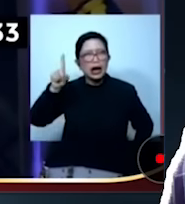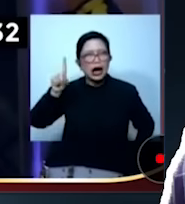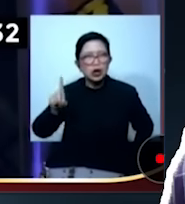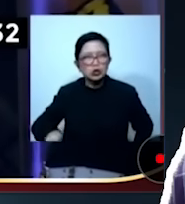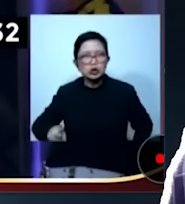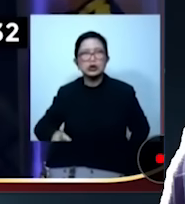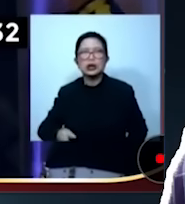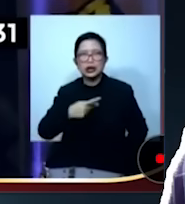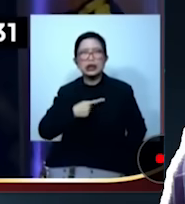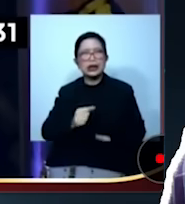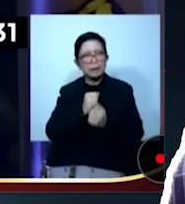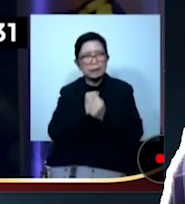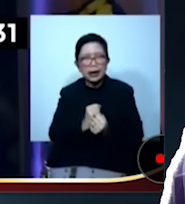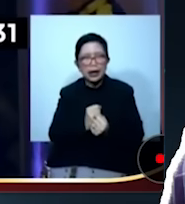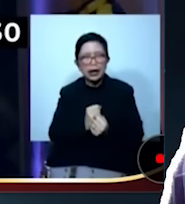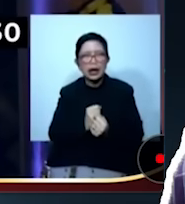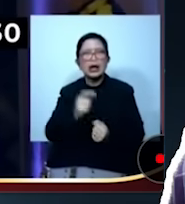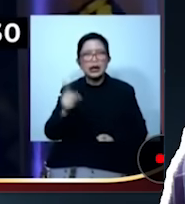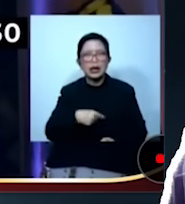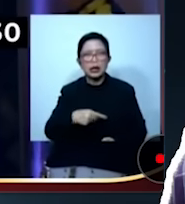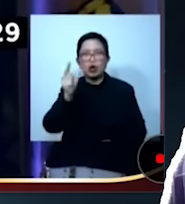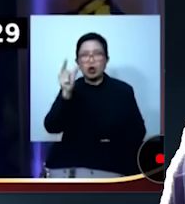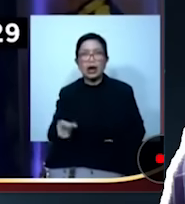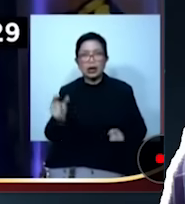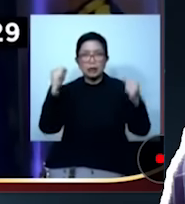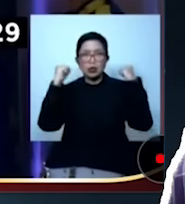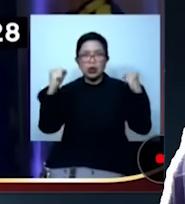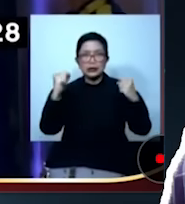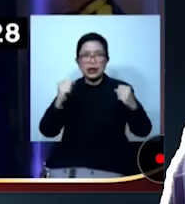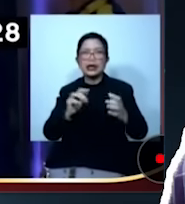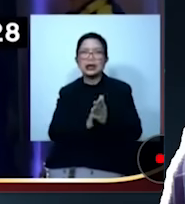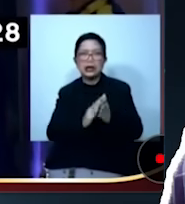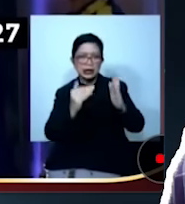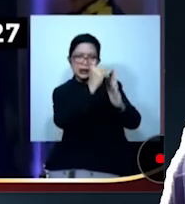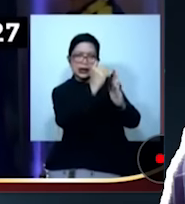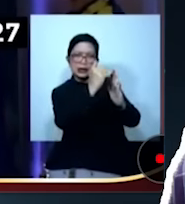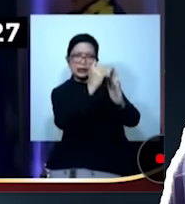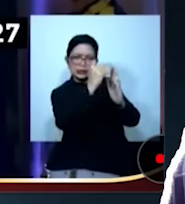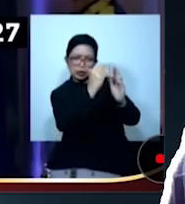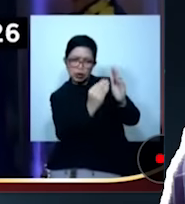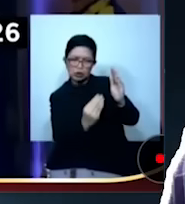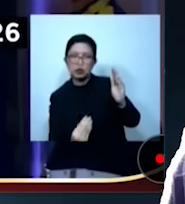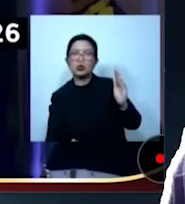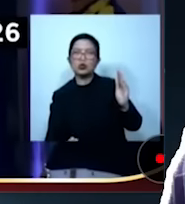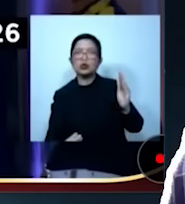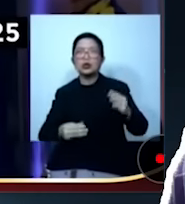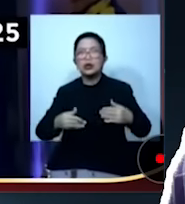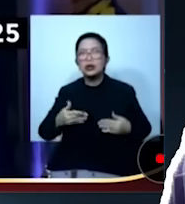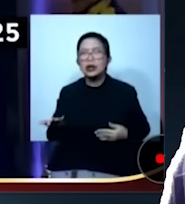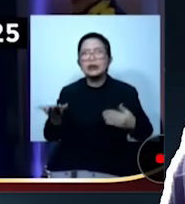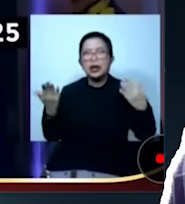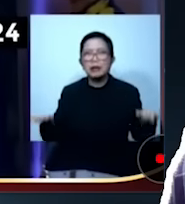merasa utang Budi karena itu sebetulnya adalah uang rakyat yang tertunda sampai ke